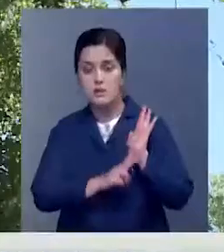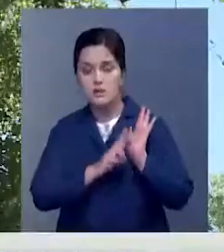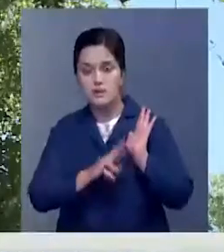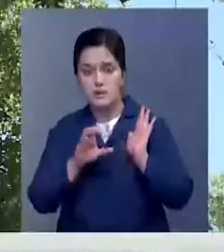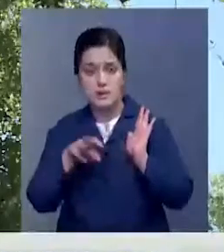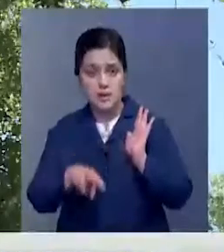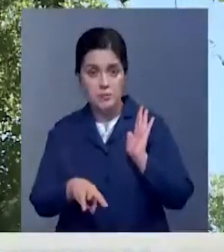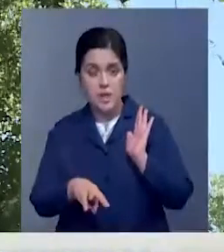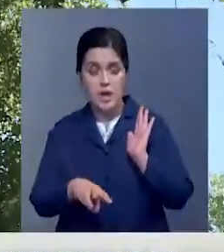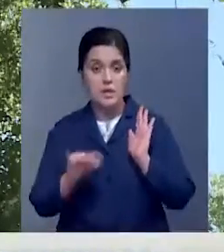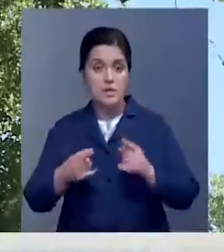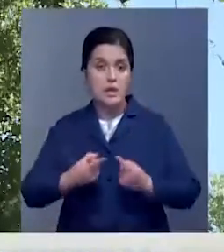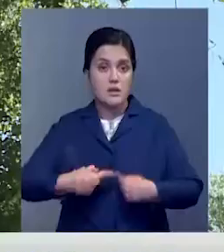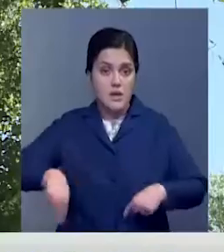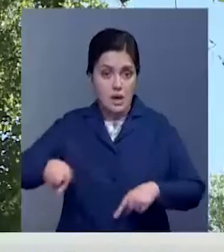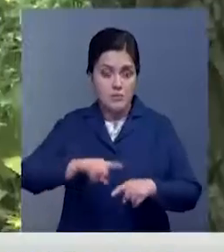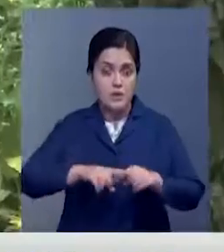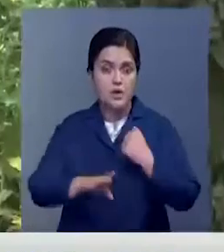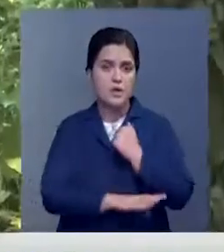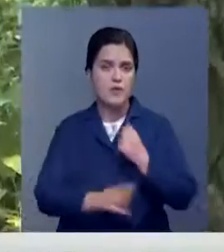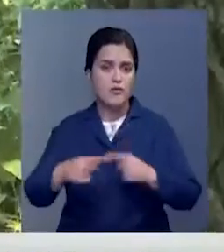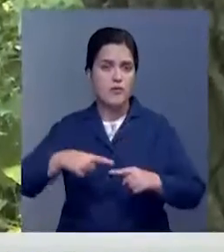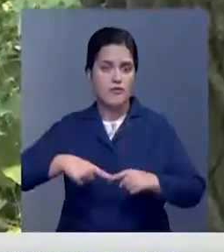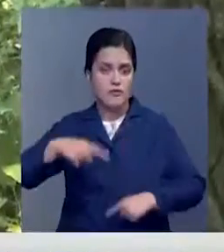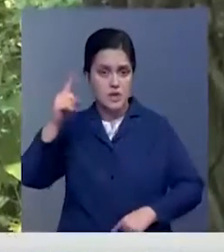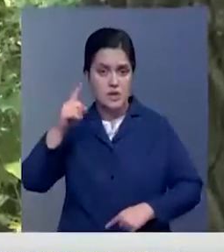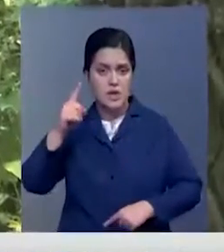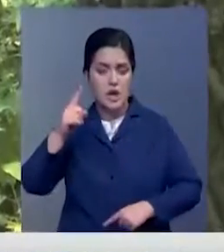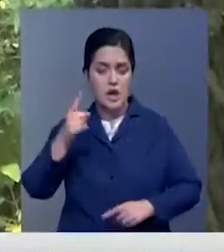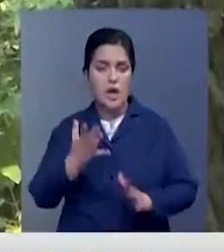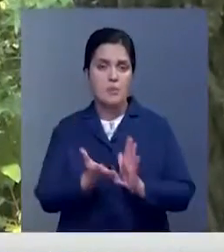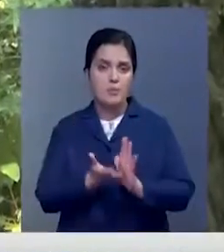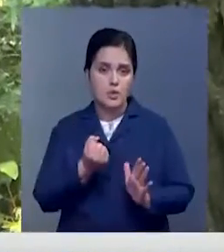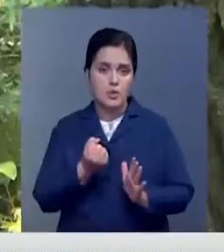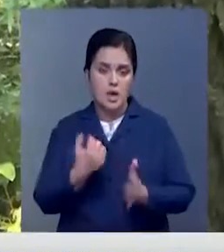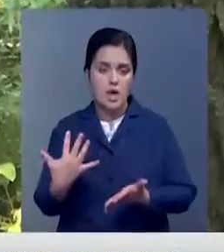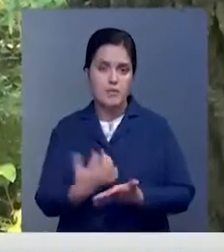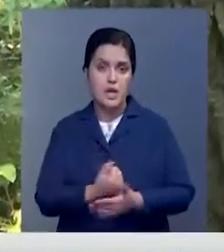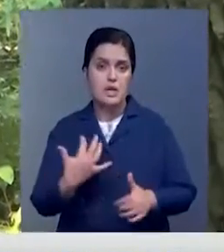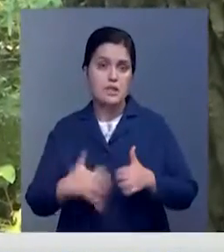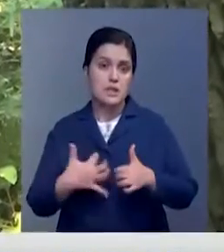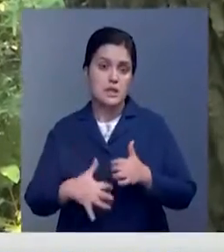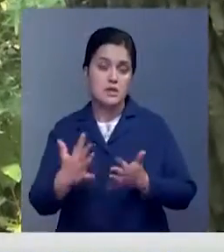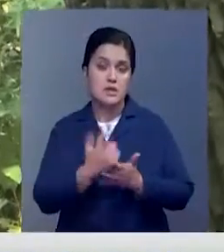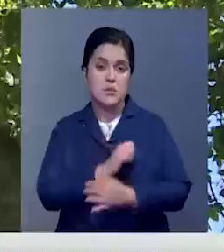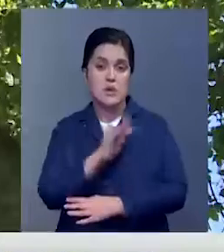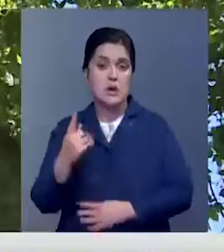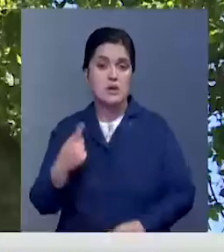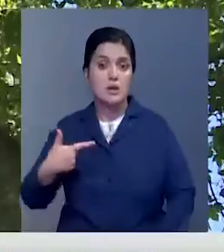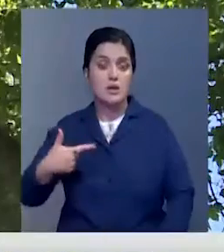сантиметров. И исходя из диаметра дерева и его высоты, берется, значит, определяется средний запас леса на 1